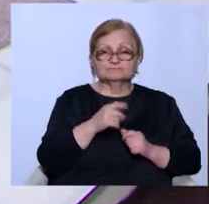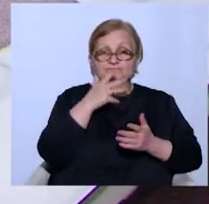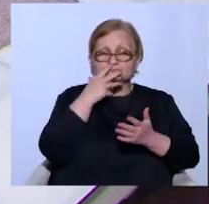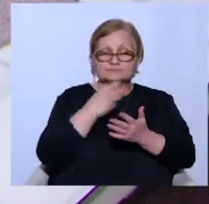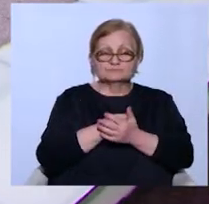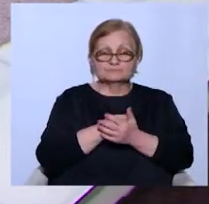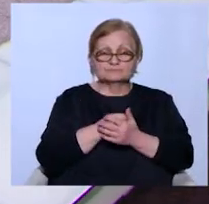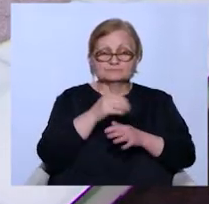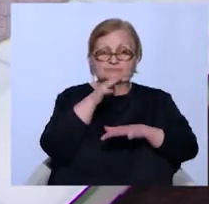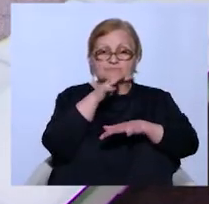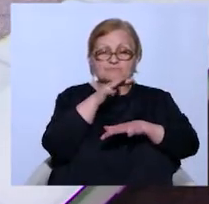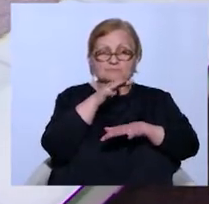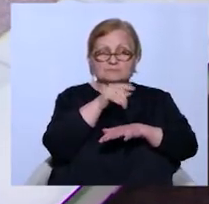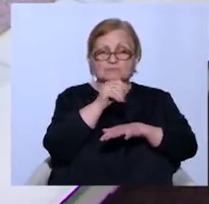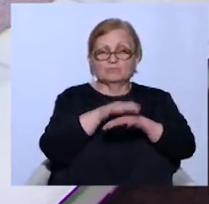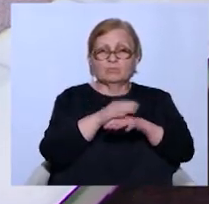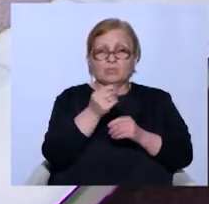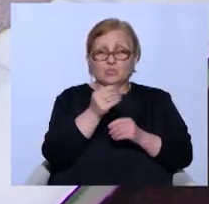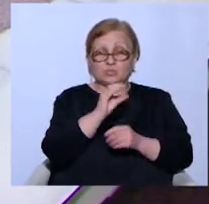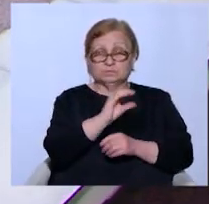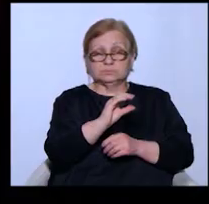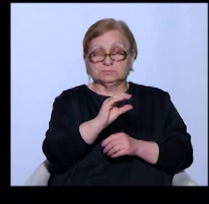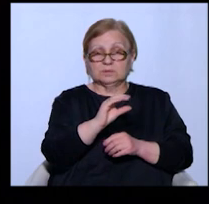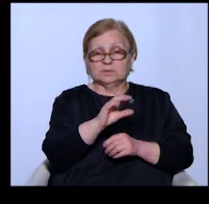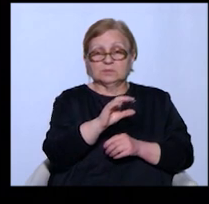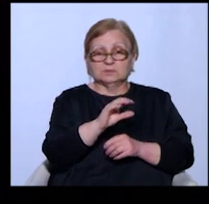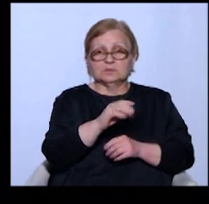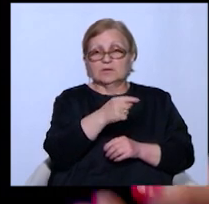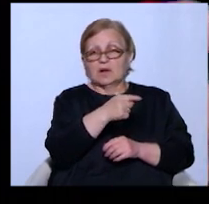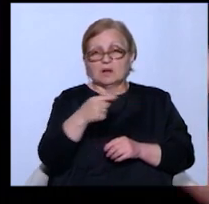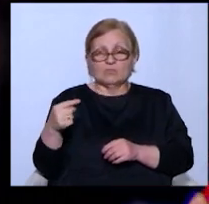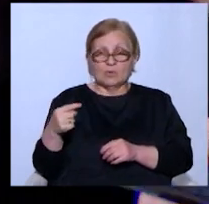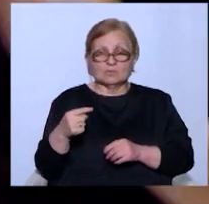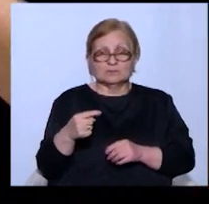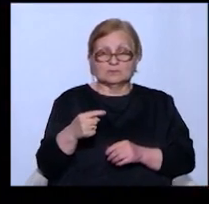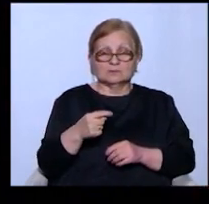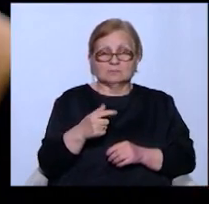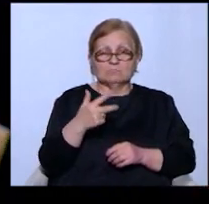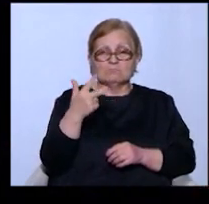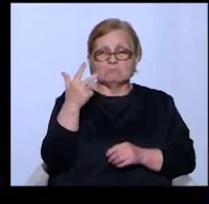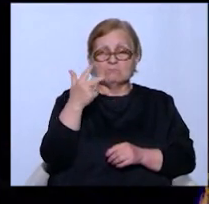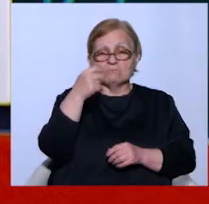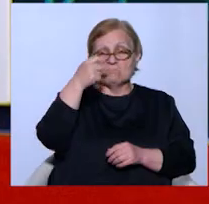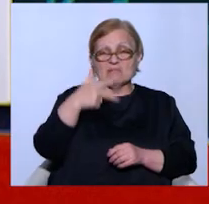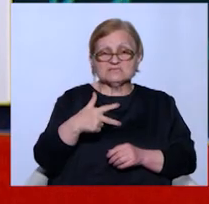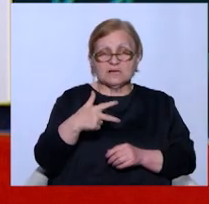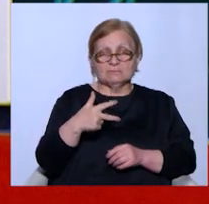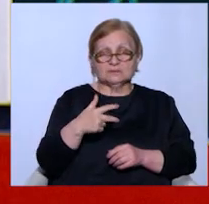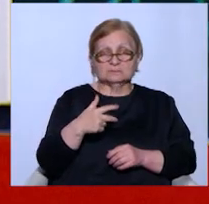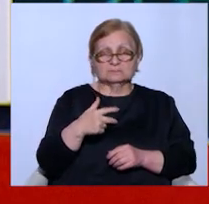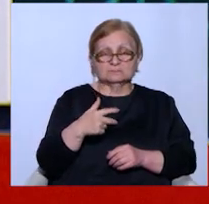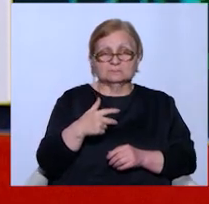თავისი თანხის მესამედი გამოაკლო ამას. ანუ აი ამ თანხას გამოაკლო მესამედი, ანუ აი რაც ხო, აი ამ